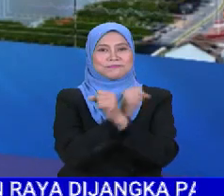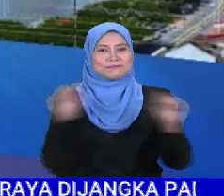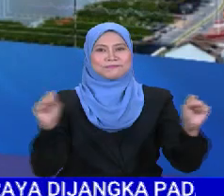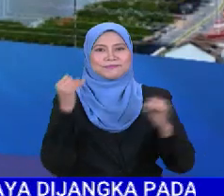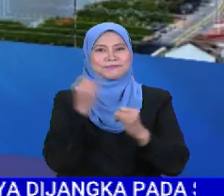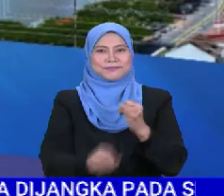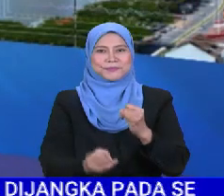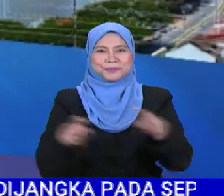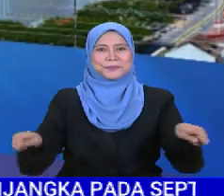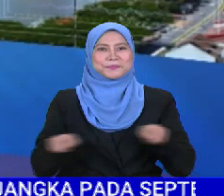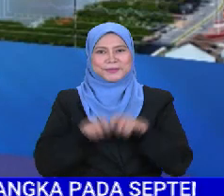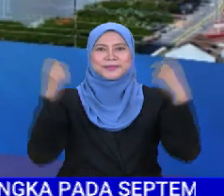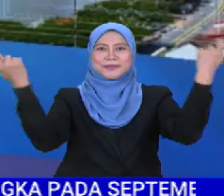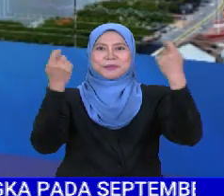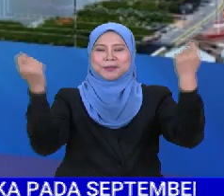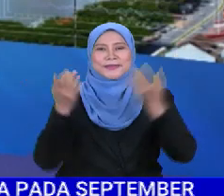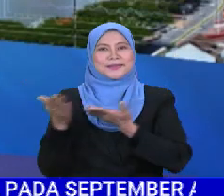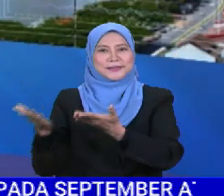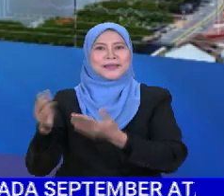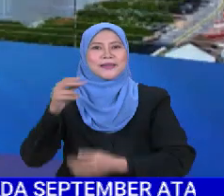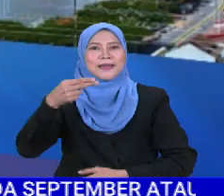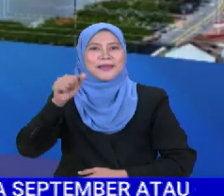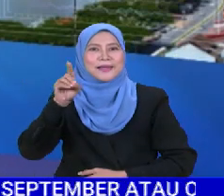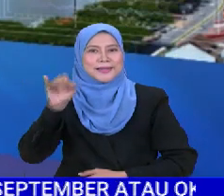akhir di lokasi sambutan itu. Silakan Al-Hadi.